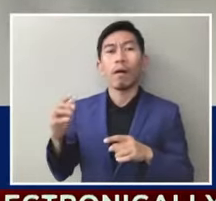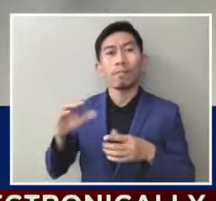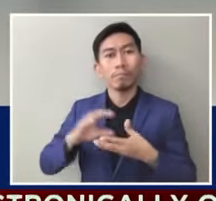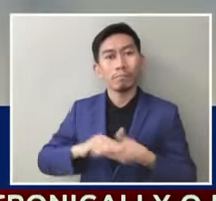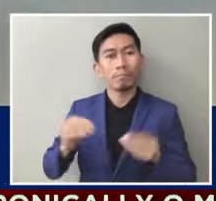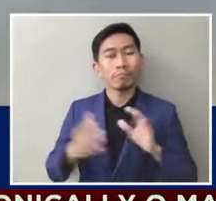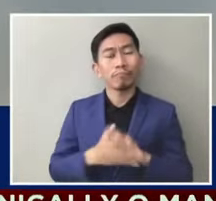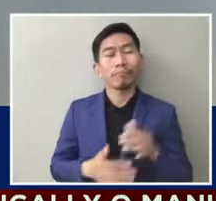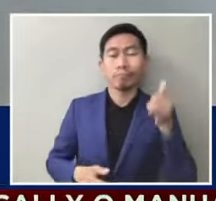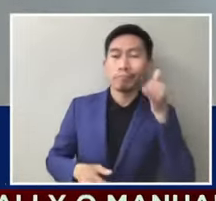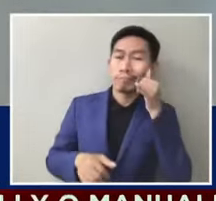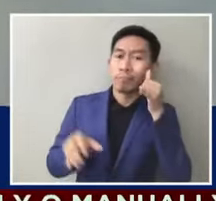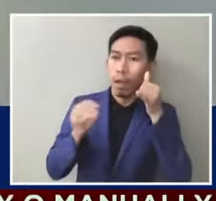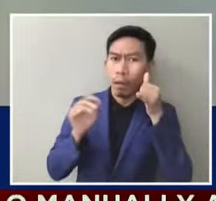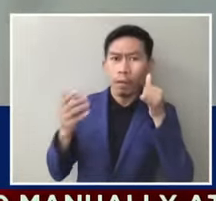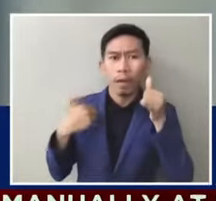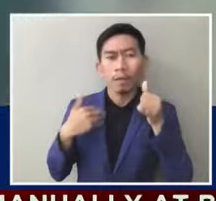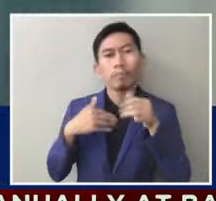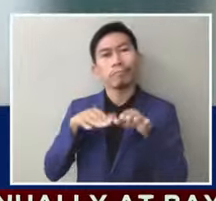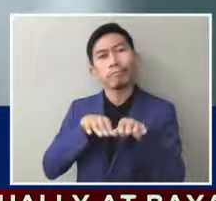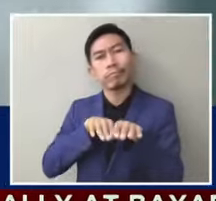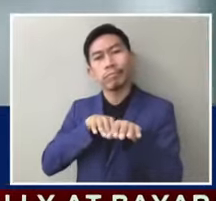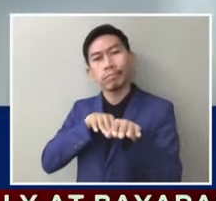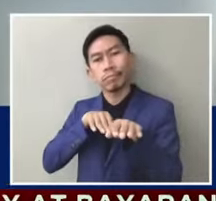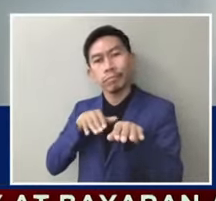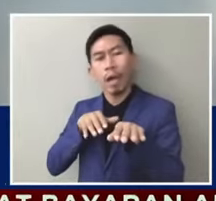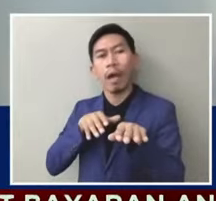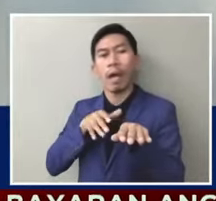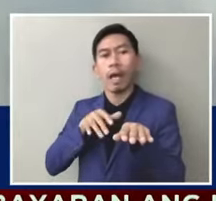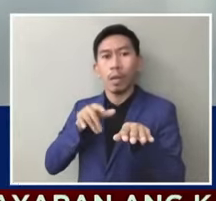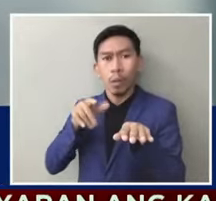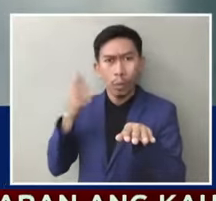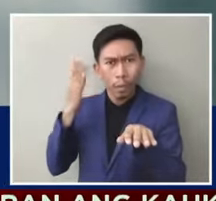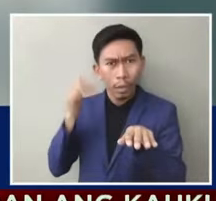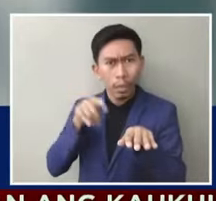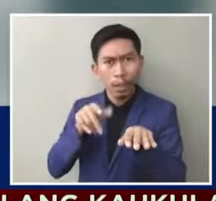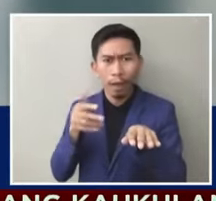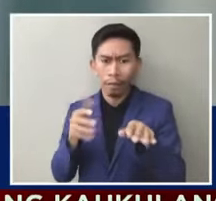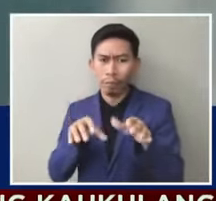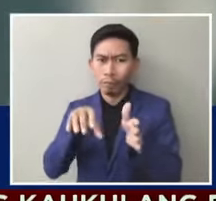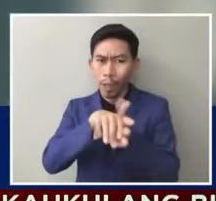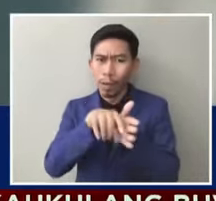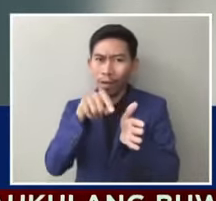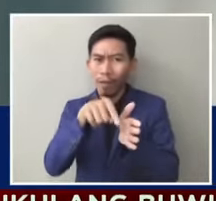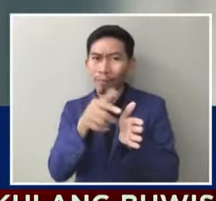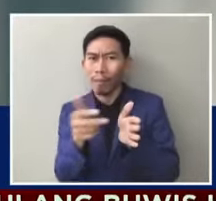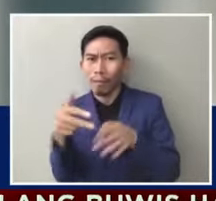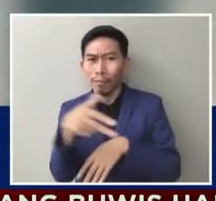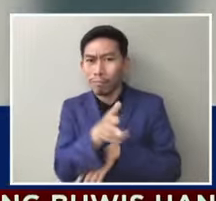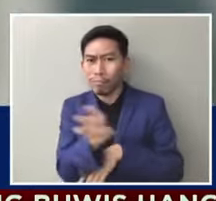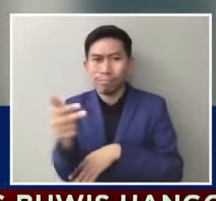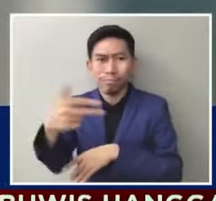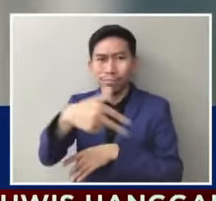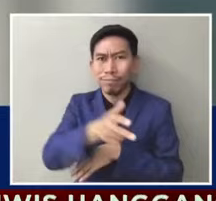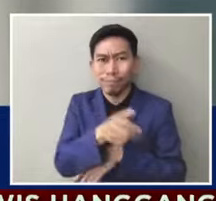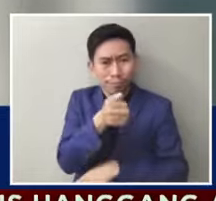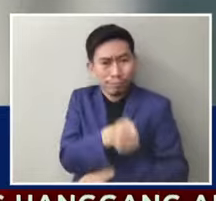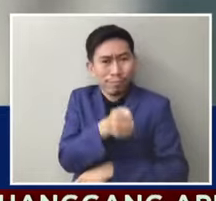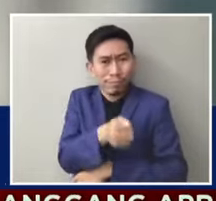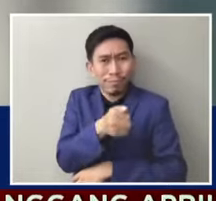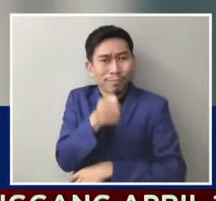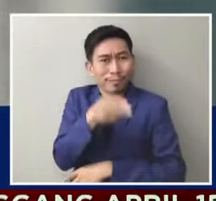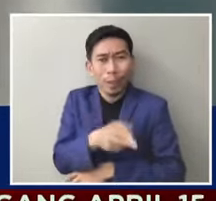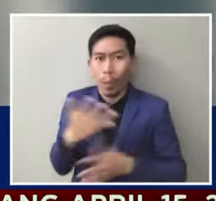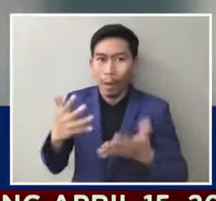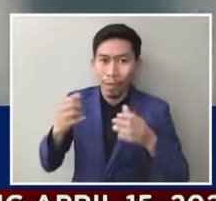huminto daloy ng trapiko sa lugar dahil sa tricycle na tila nagkaroon ng sariling buhay. Sinubukang pigilan